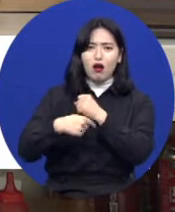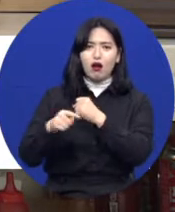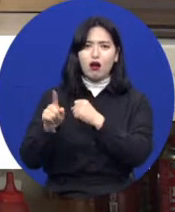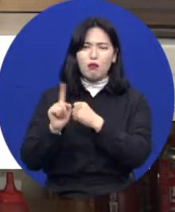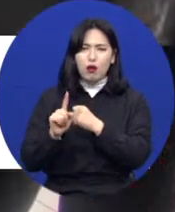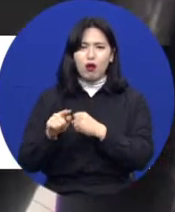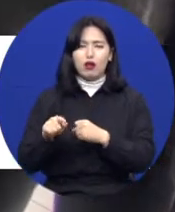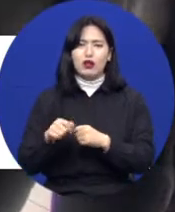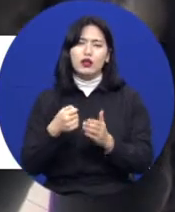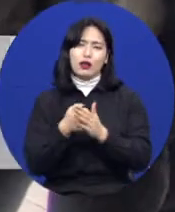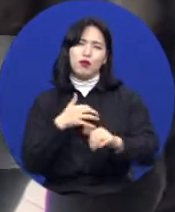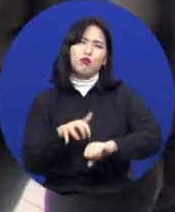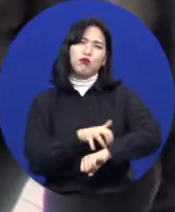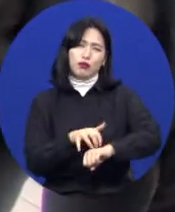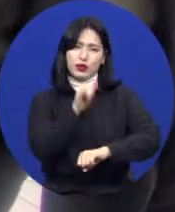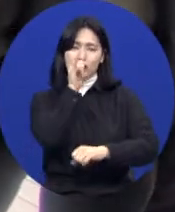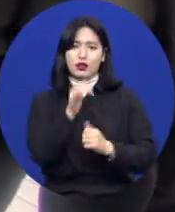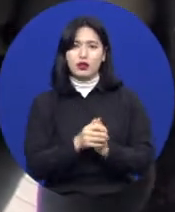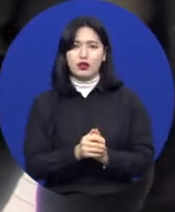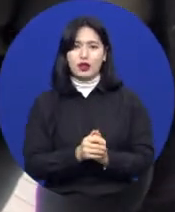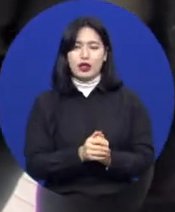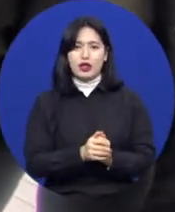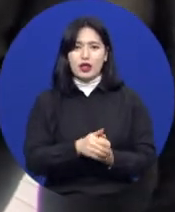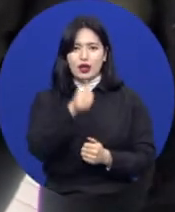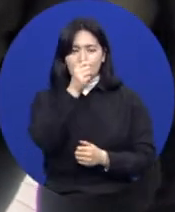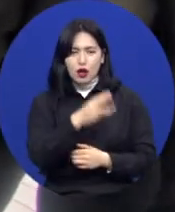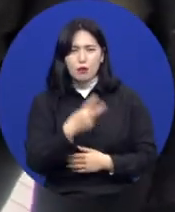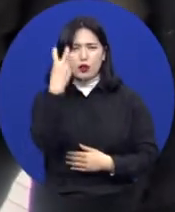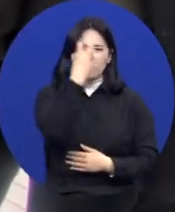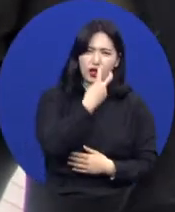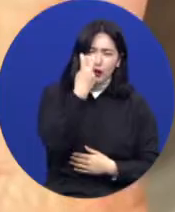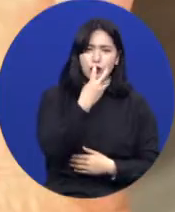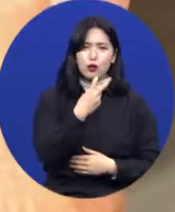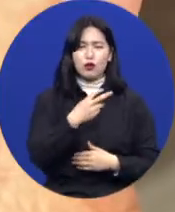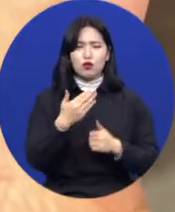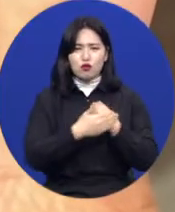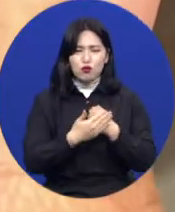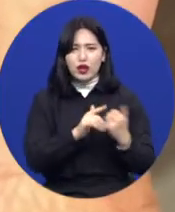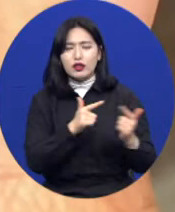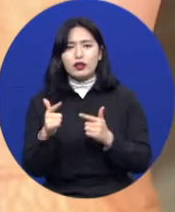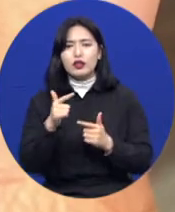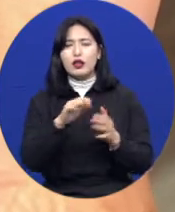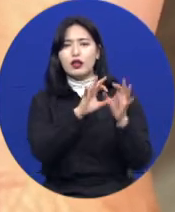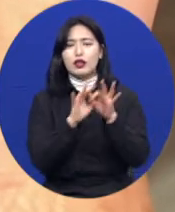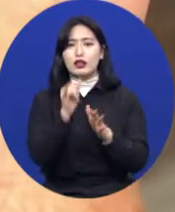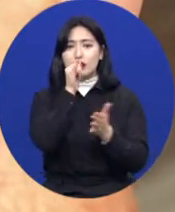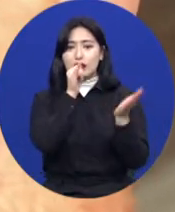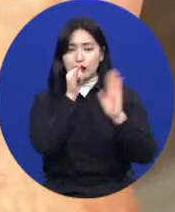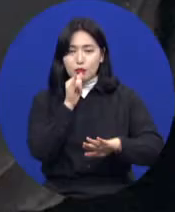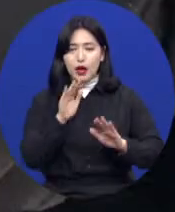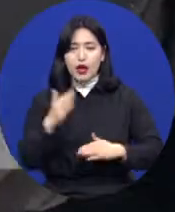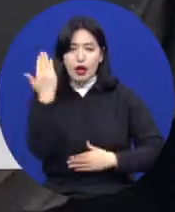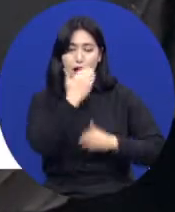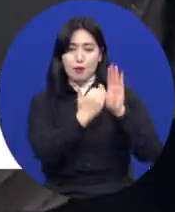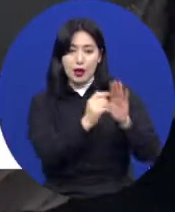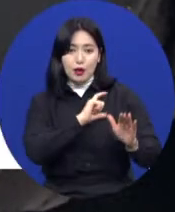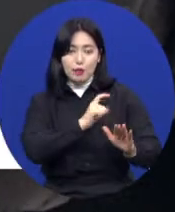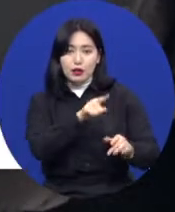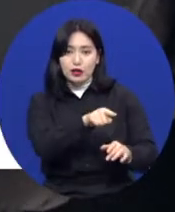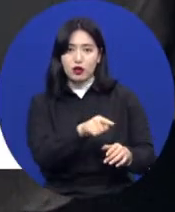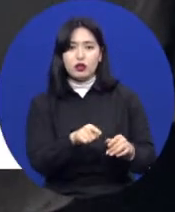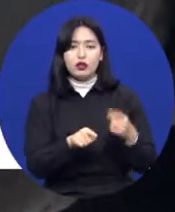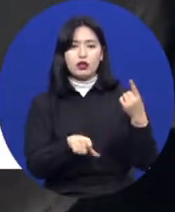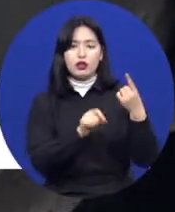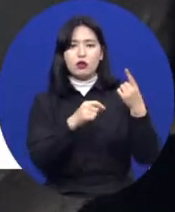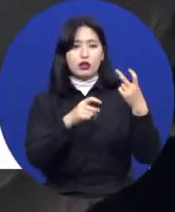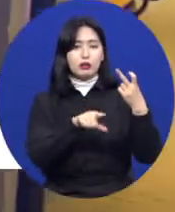제일 불편해요. 여러 번 단속 시행과 유예를 반복하기는 했지만 방역 패스 도입은 이미 지난달 6일부터